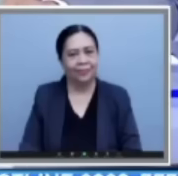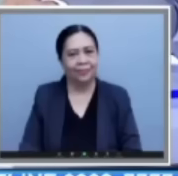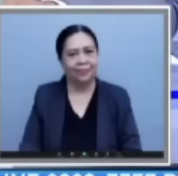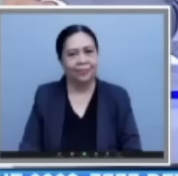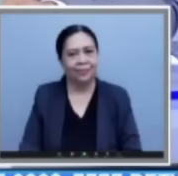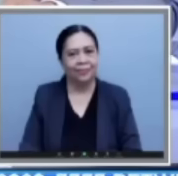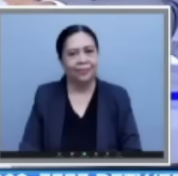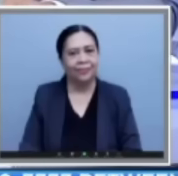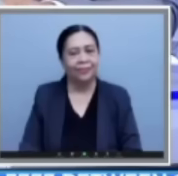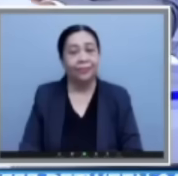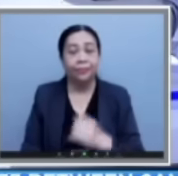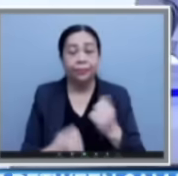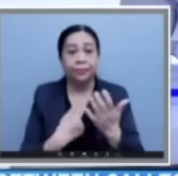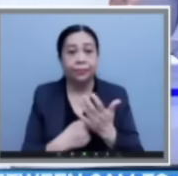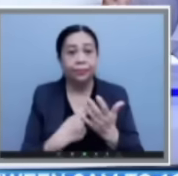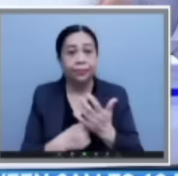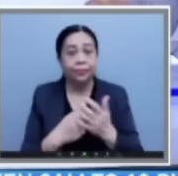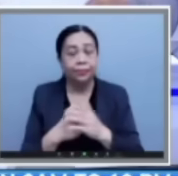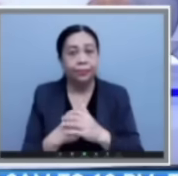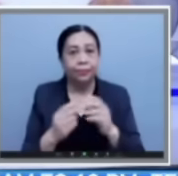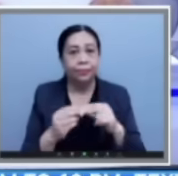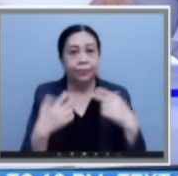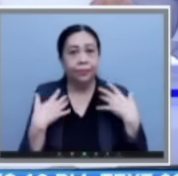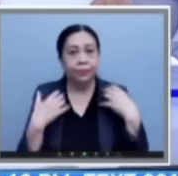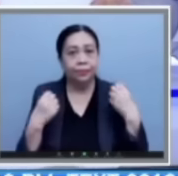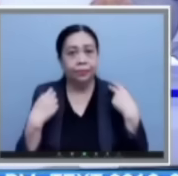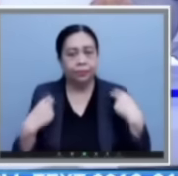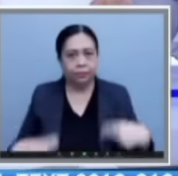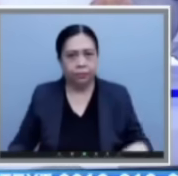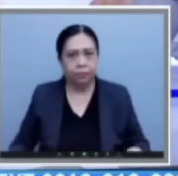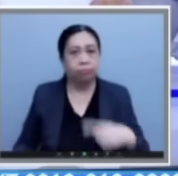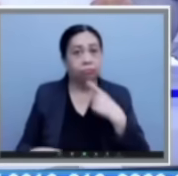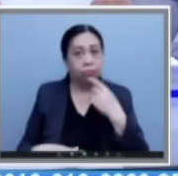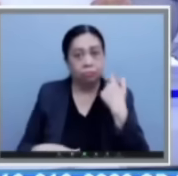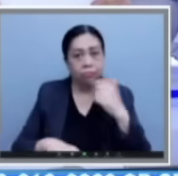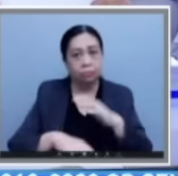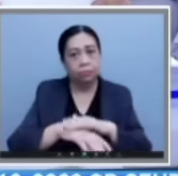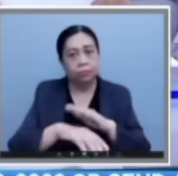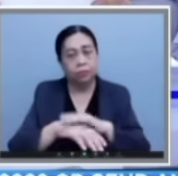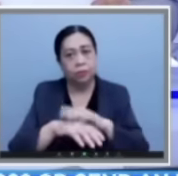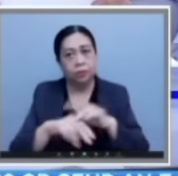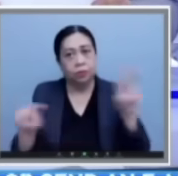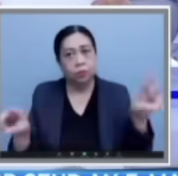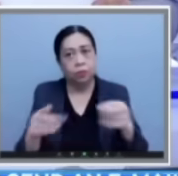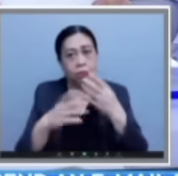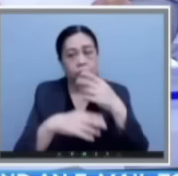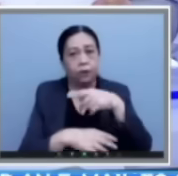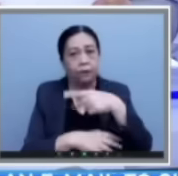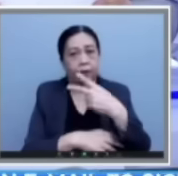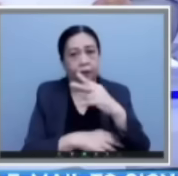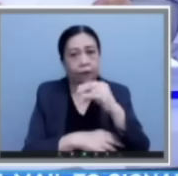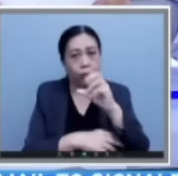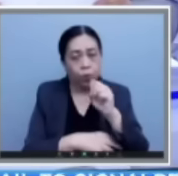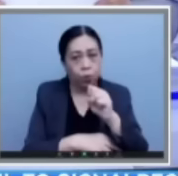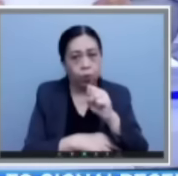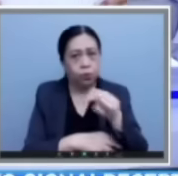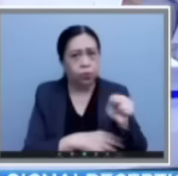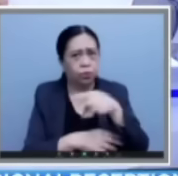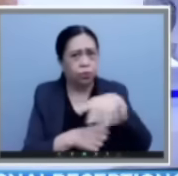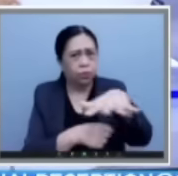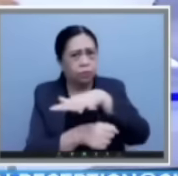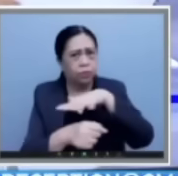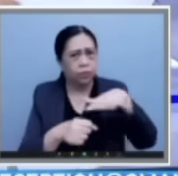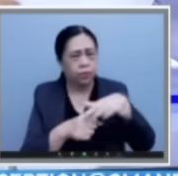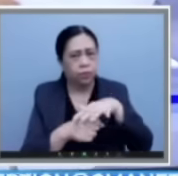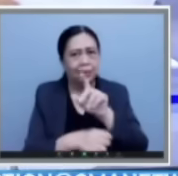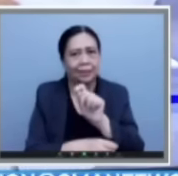pag-usapan po natin ang ating kalusugan dahil pinag-iingat nga po ng FX at Doh ang mga kabalitaan natin diyan sa paligid po ng Bulkang